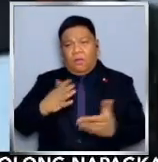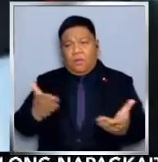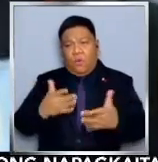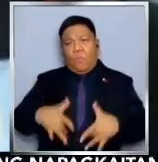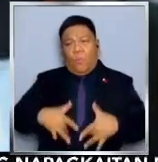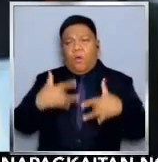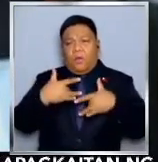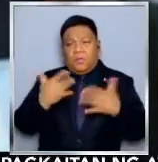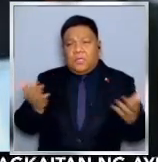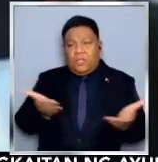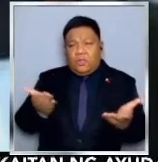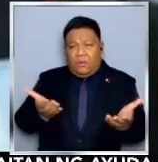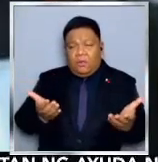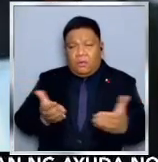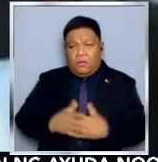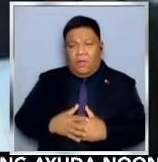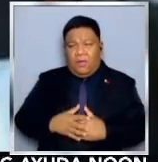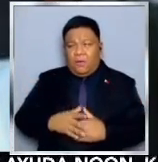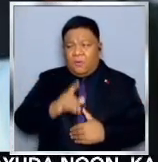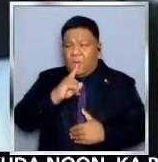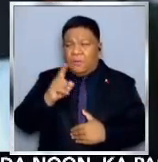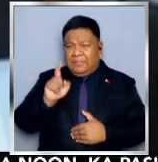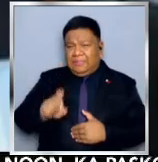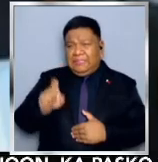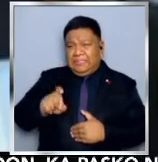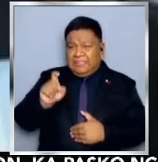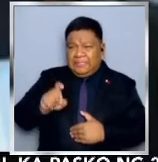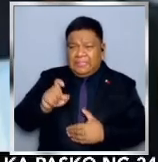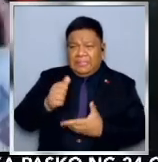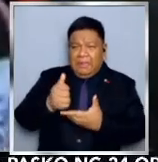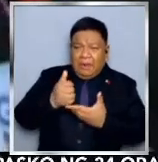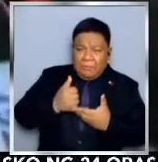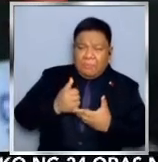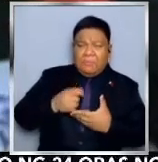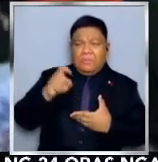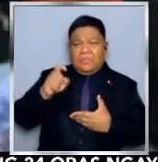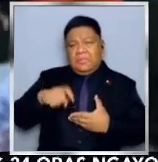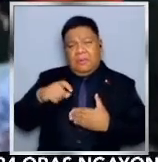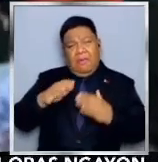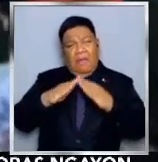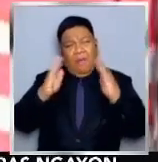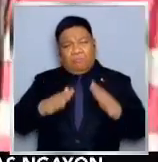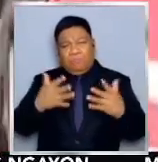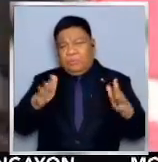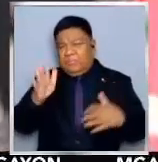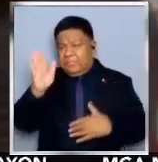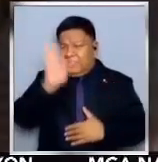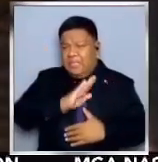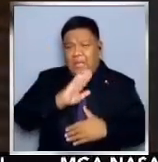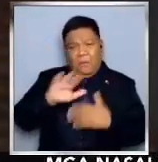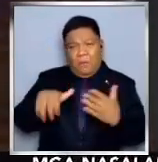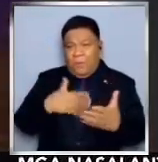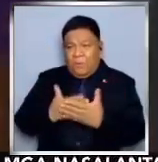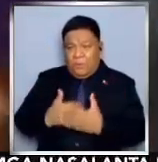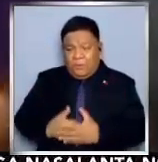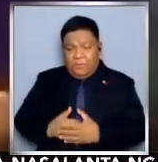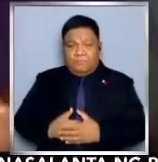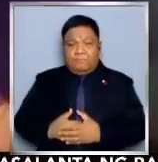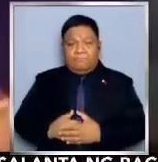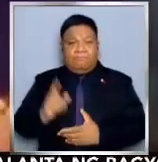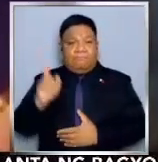Saka kailangan din naman kami namin ng yung bahay namin, sira na lahat. Yung mga kapatid ko, ng Ibe, at saka